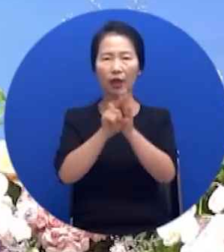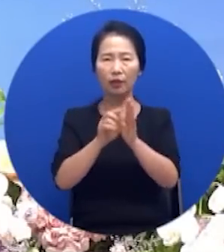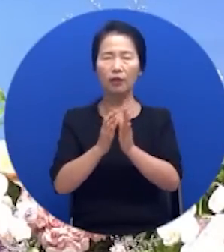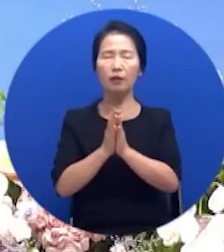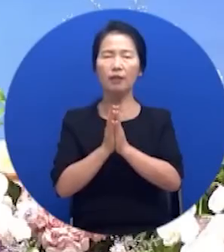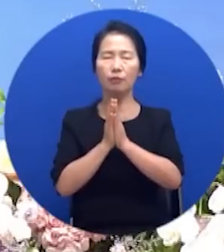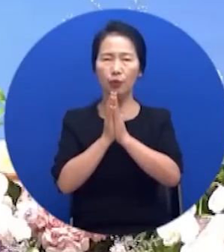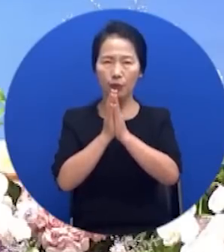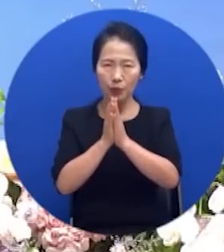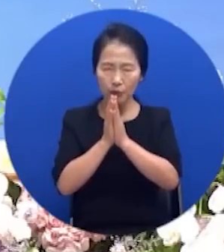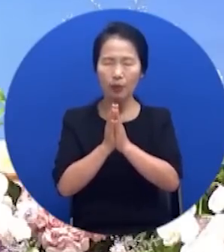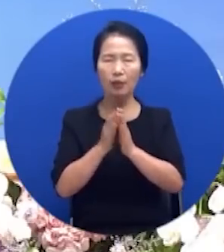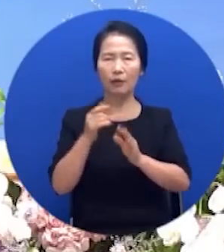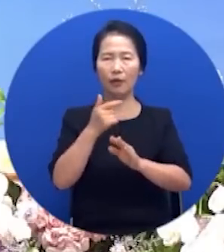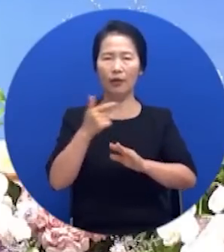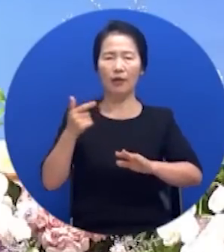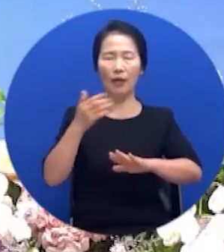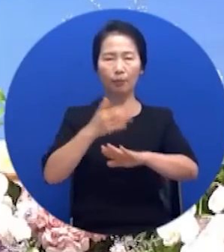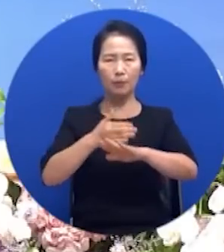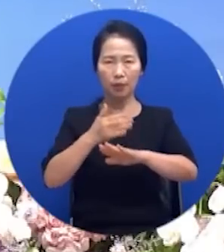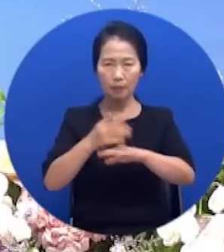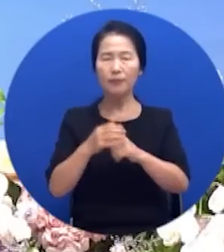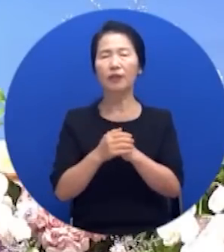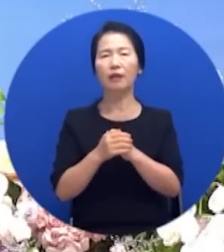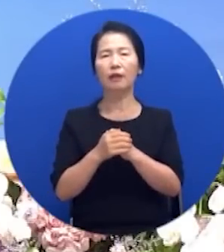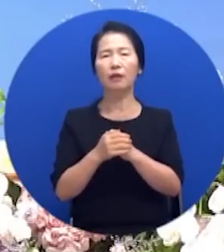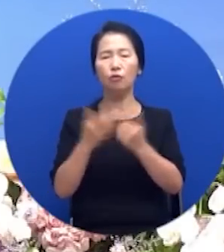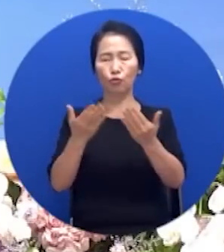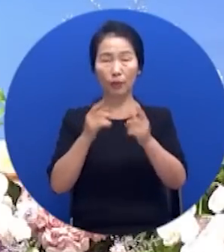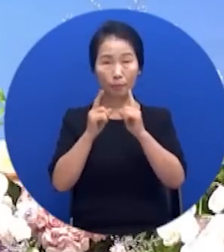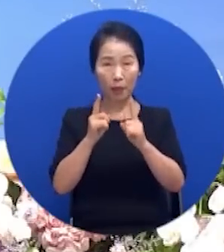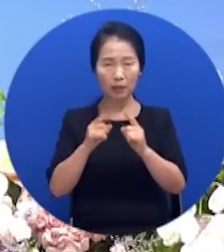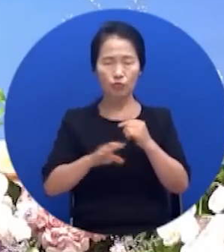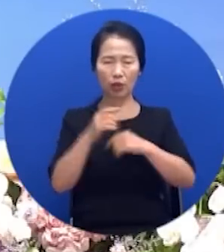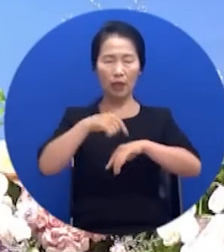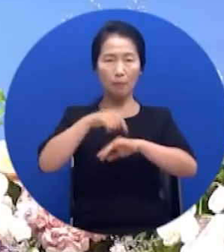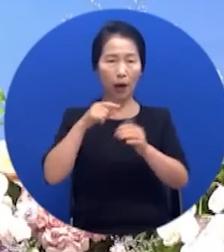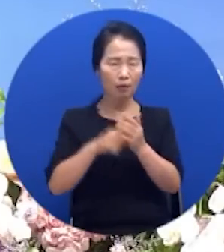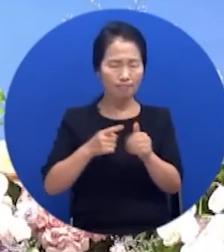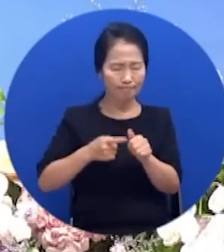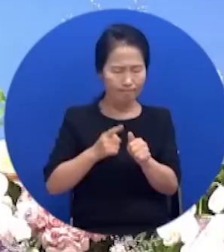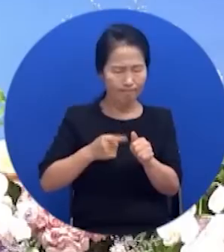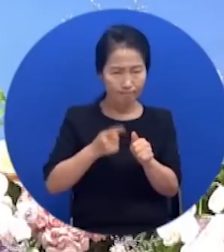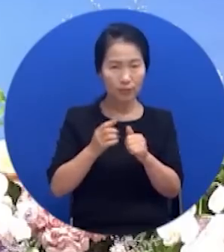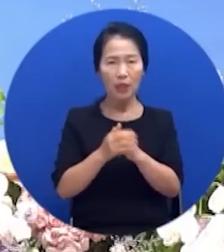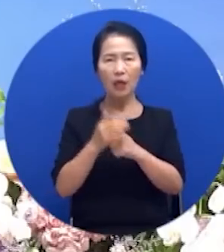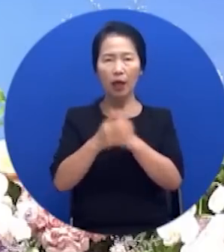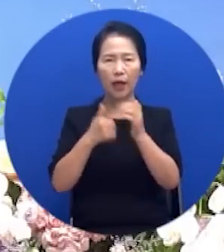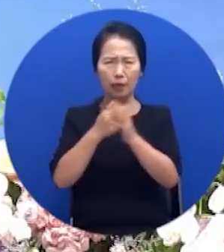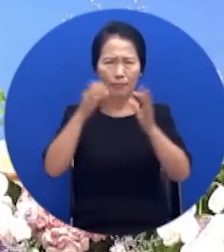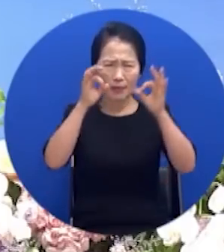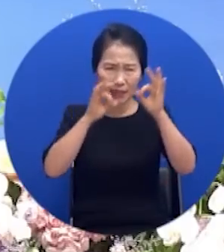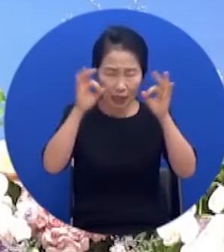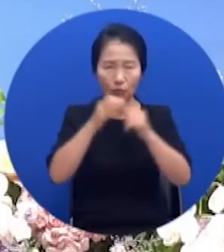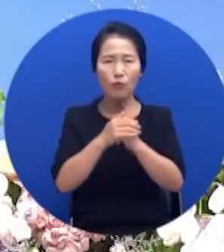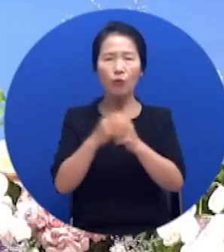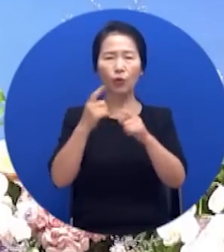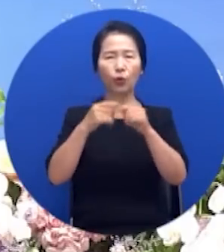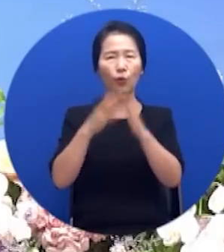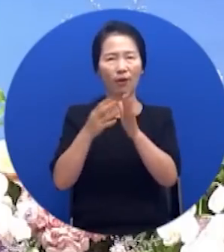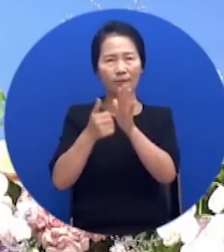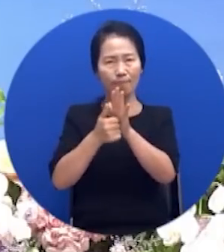하신 것 감사합니다. 주신 말씀 우리의 가슴에 새겨 하나님을 찾고 교회를